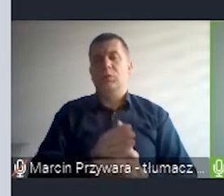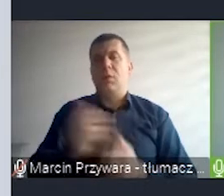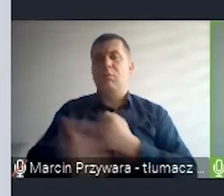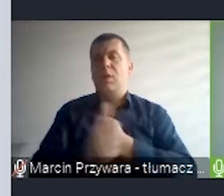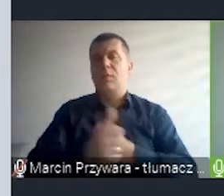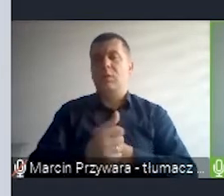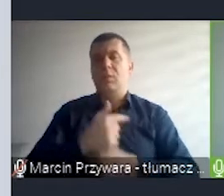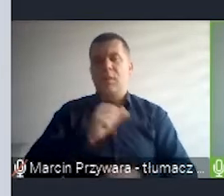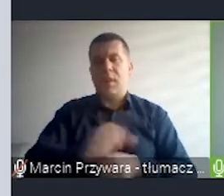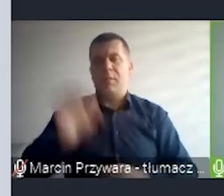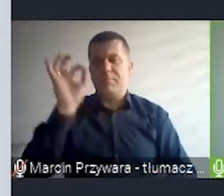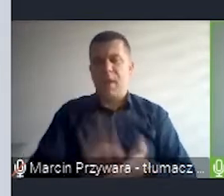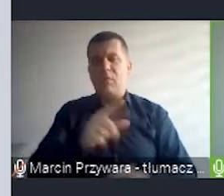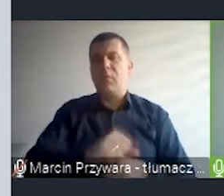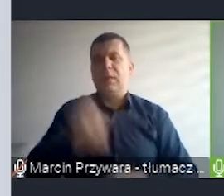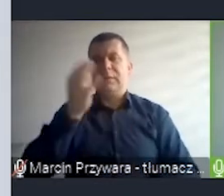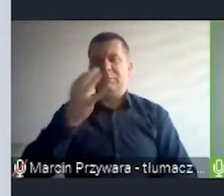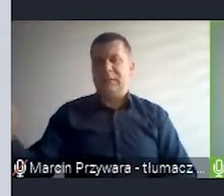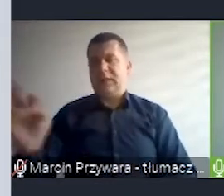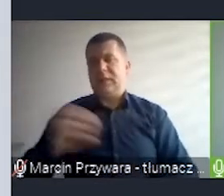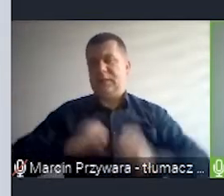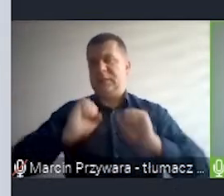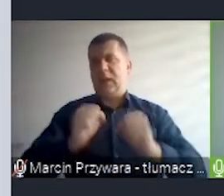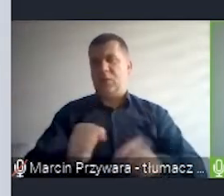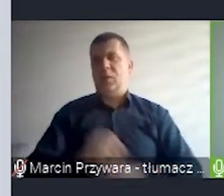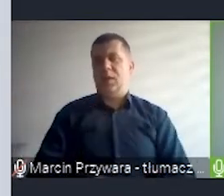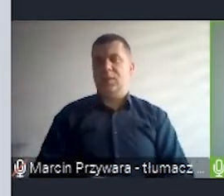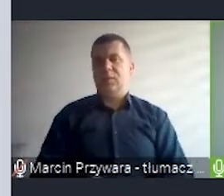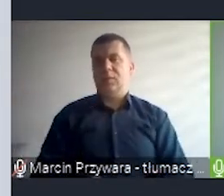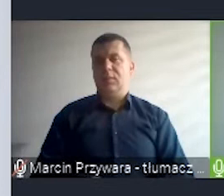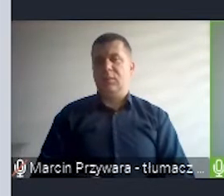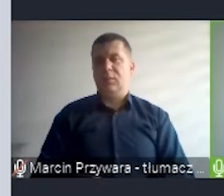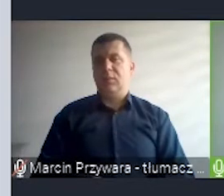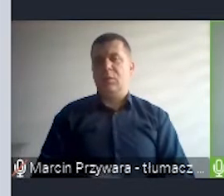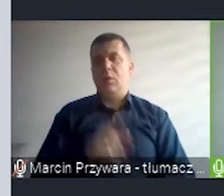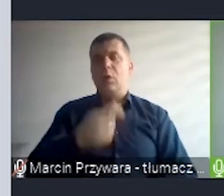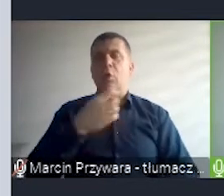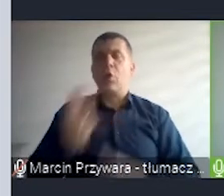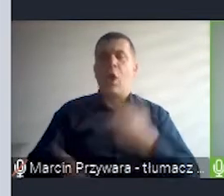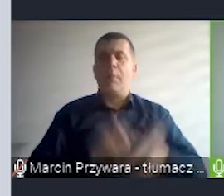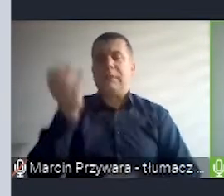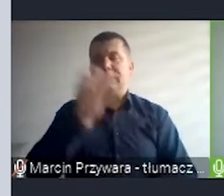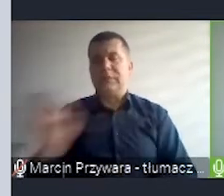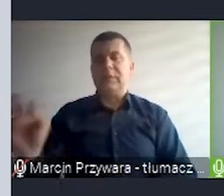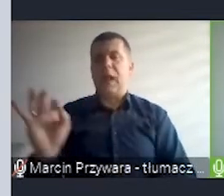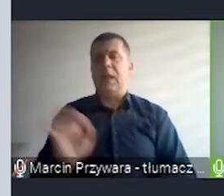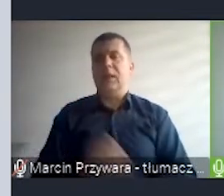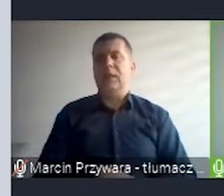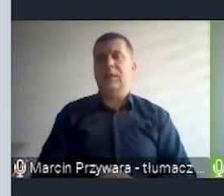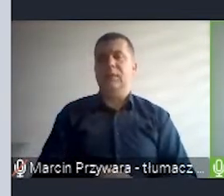powoduje, że jesteśmy pewni, że było celowe działanie, że to działanie zostało zrealizowane w sposób